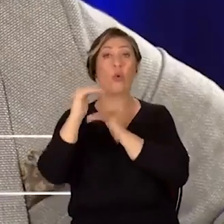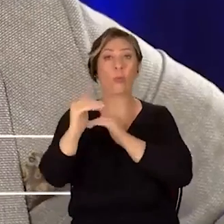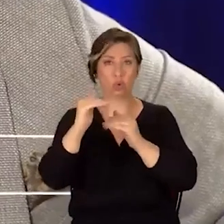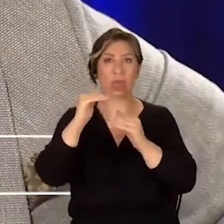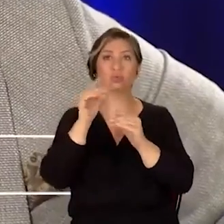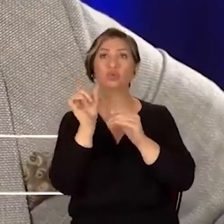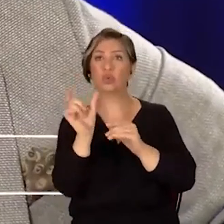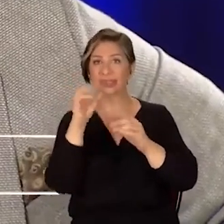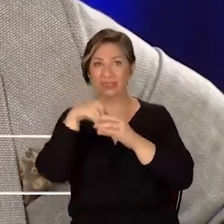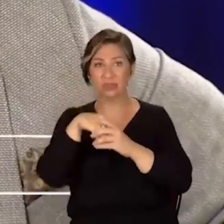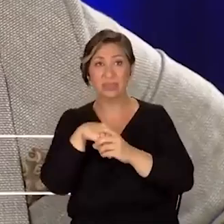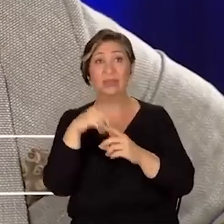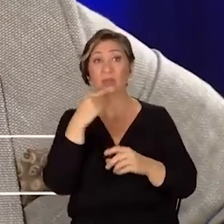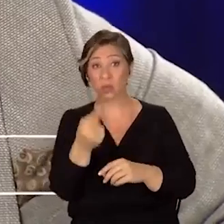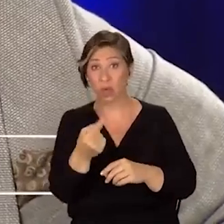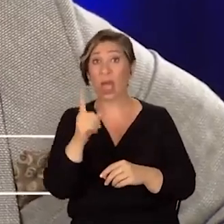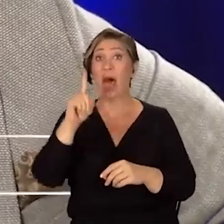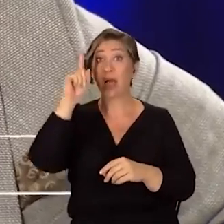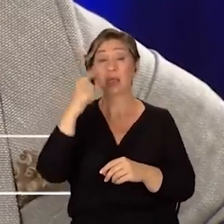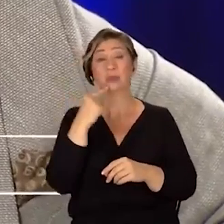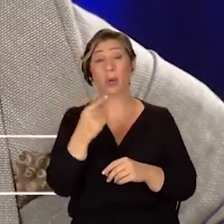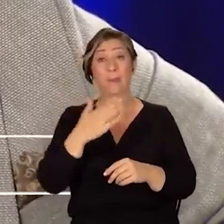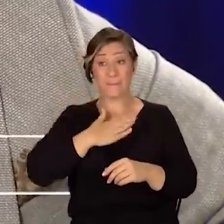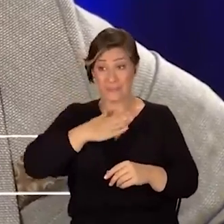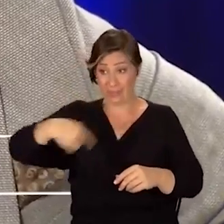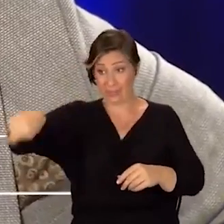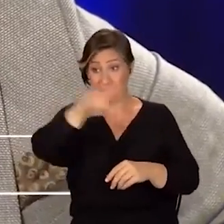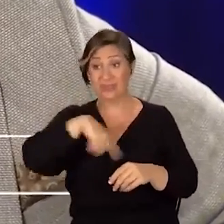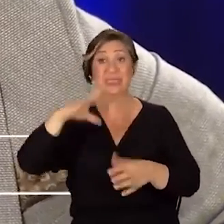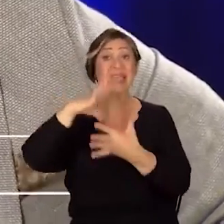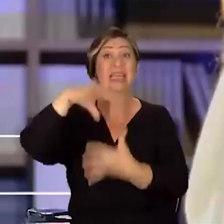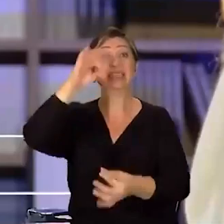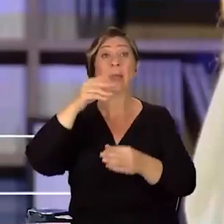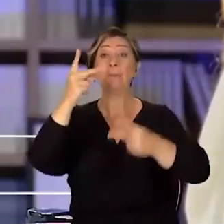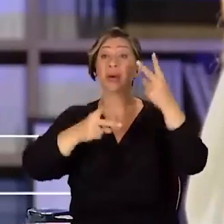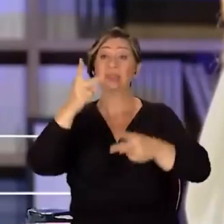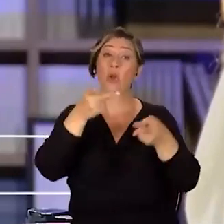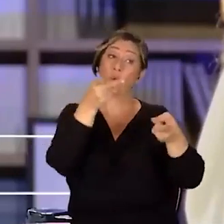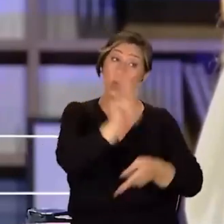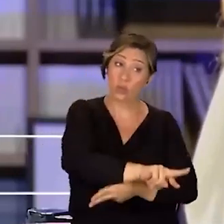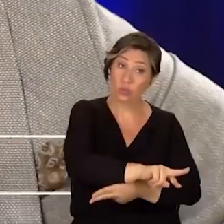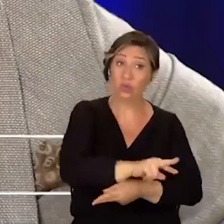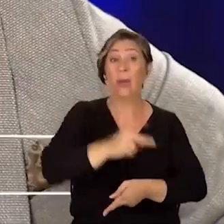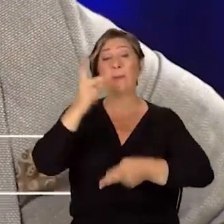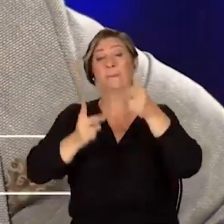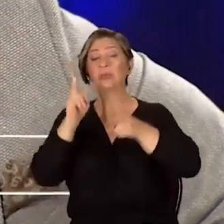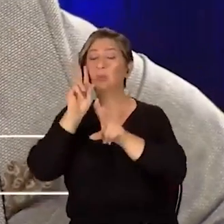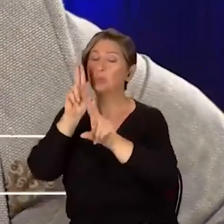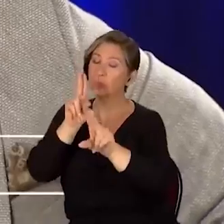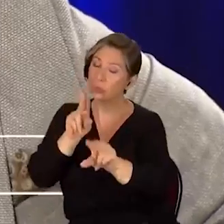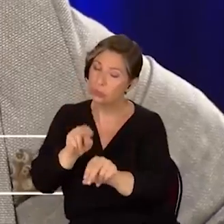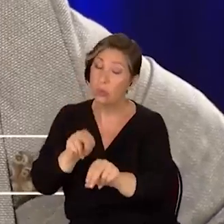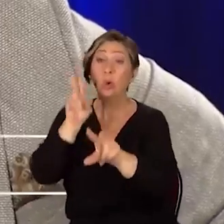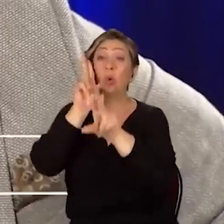Zümer suresinde diyor ki Allah-u Teala biz diyor insanları diyor bir kısmını öldürürüz, bir kısmını uykuya